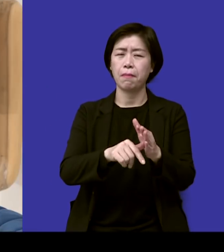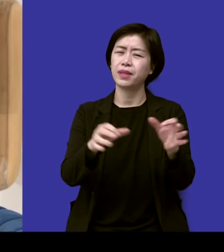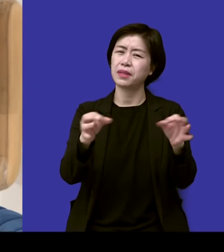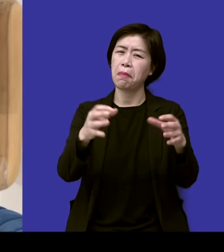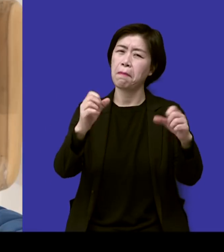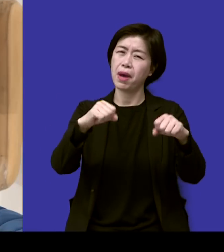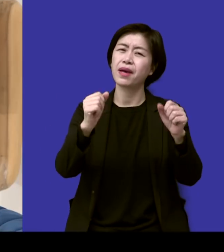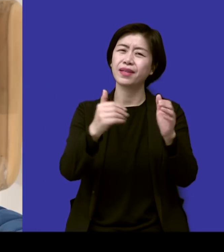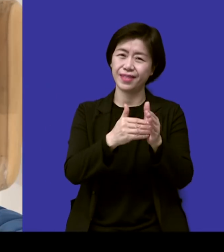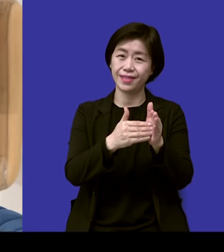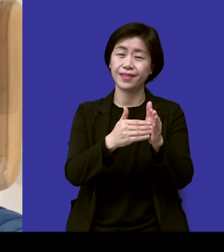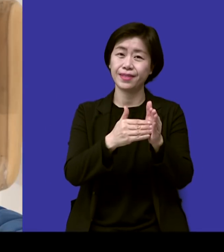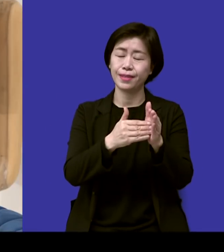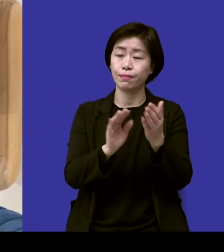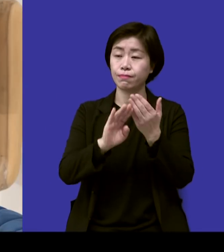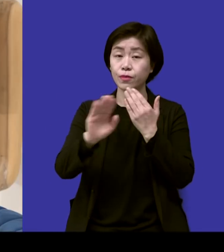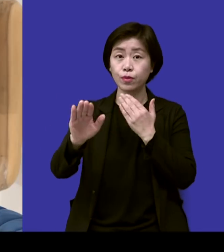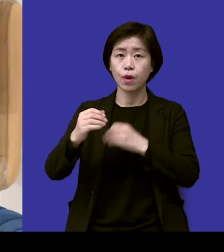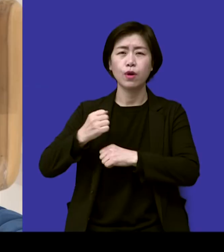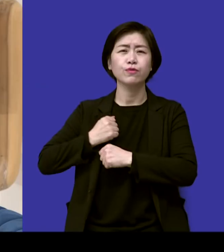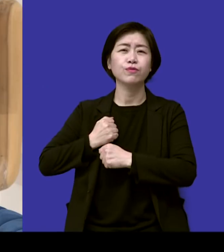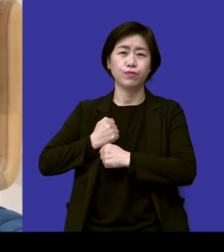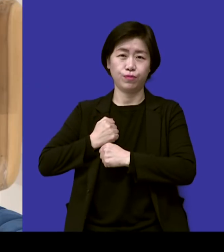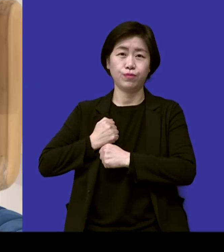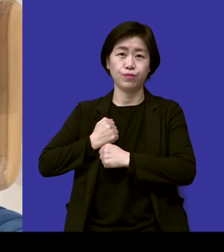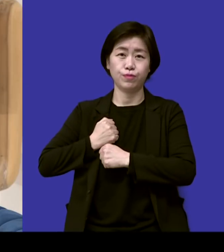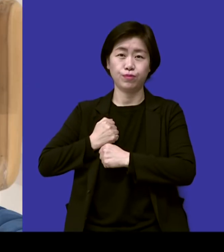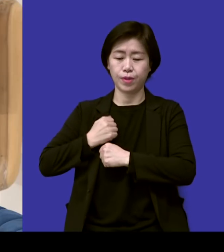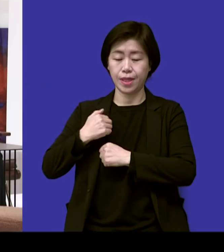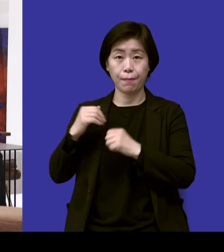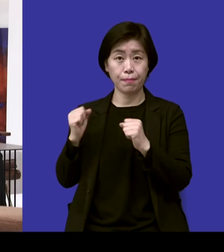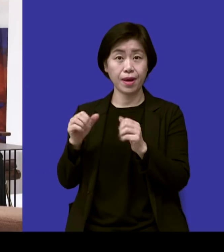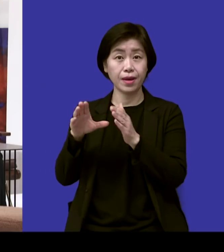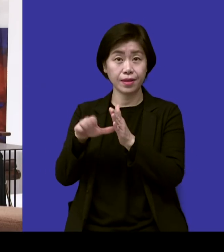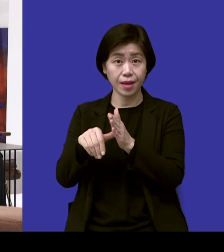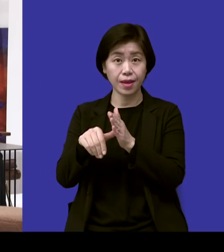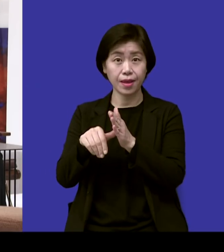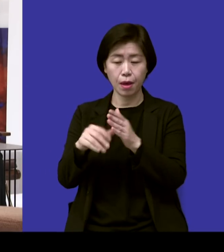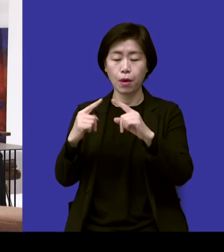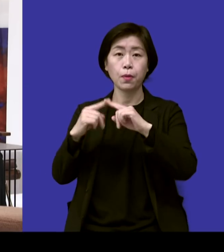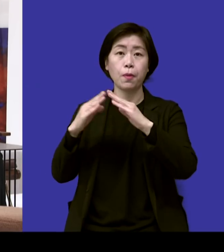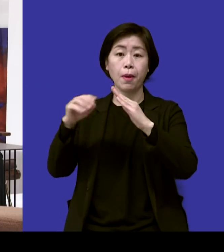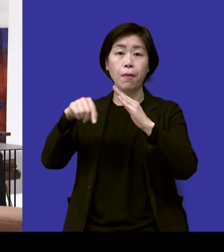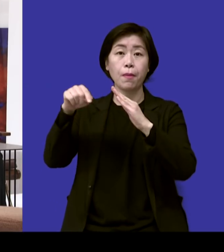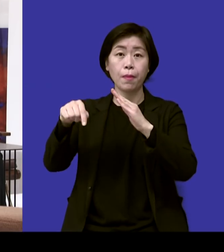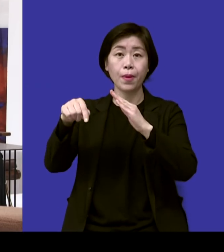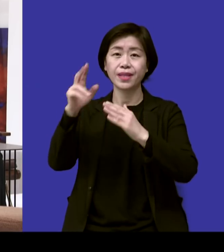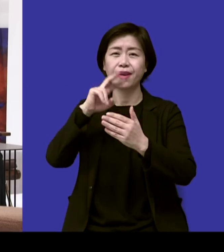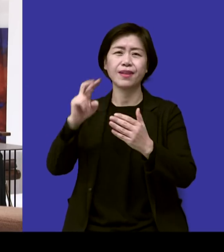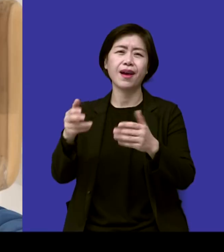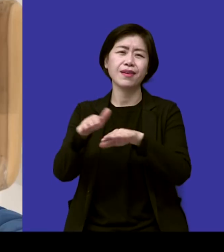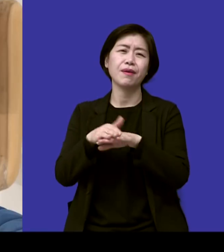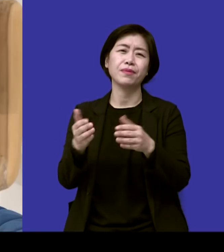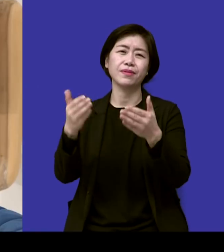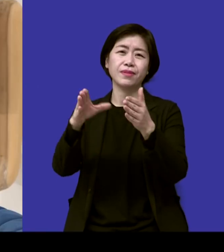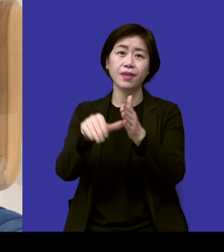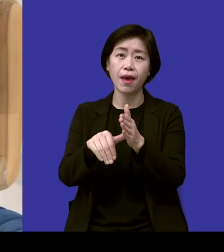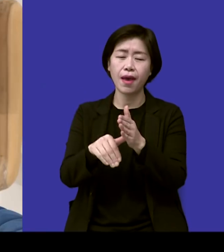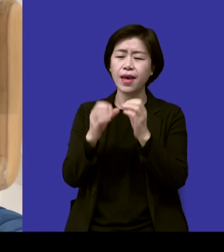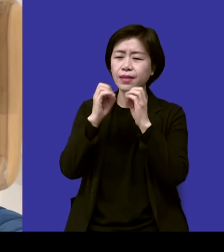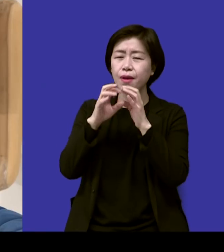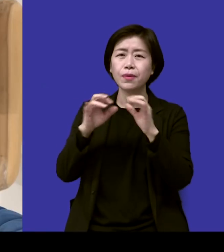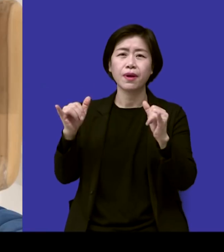군대를 예. 늦게 전역했어요. 네. 근데 이제 군부대 가면 이제 찬양하는 예. 예배를 드리잖아요. 새신자들을